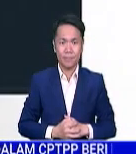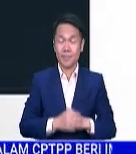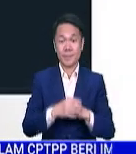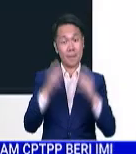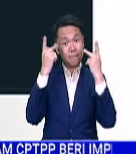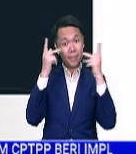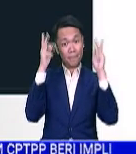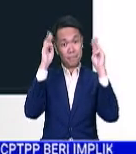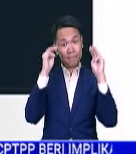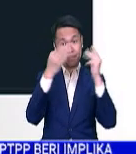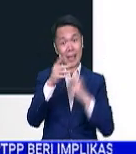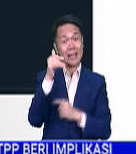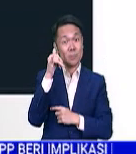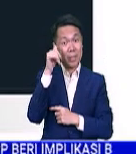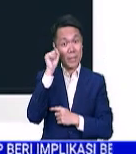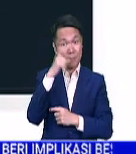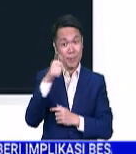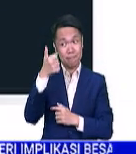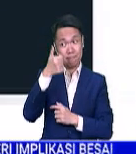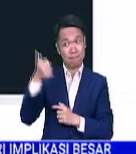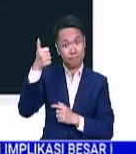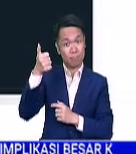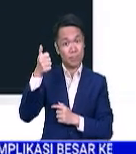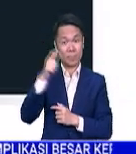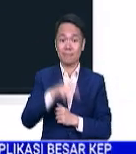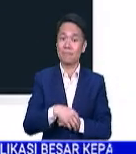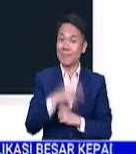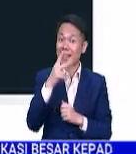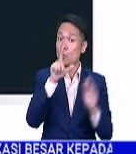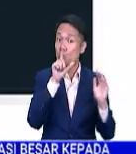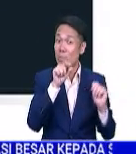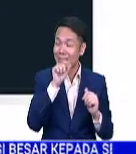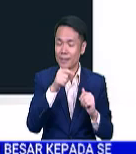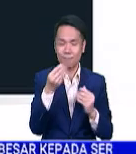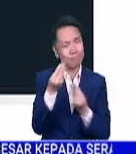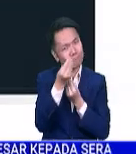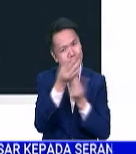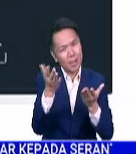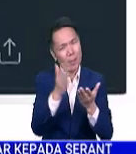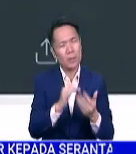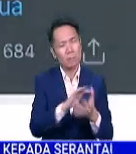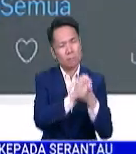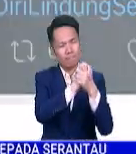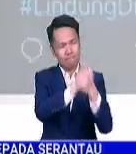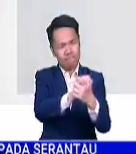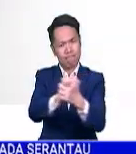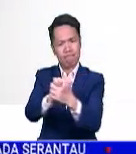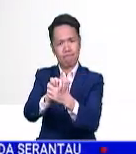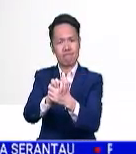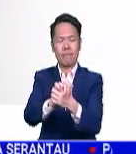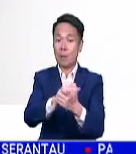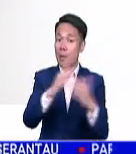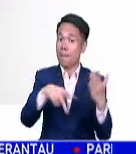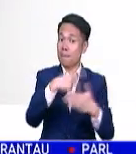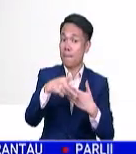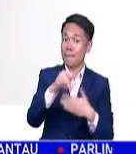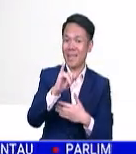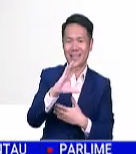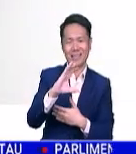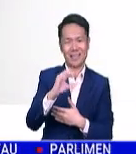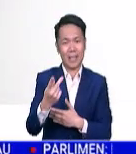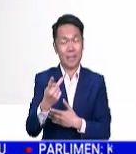Perdana Menteri Datuk Seri Ismail Sabri Yaakob melalui ciapan di Twitternya menzahirkan ucapan tanya kepada program